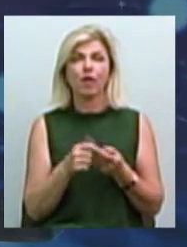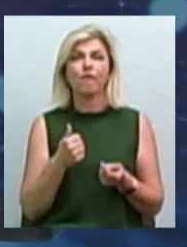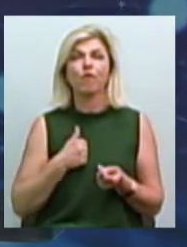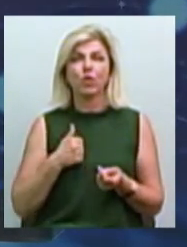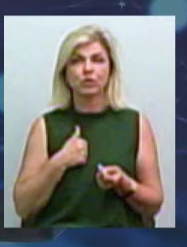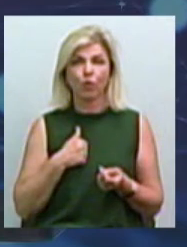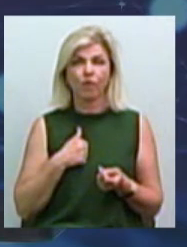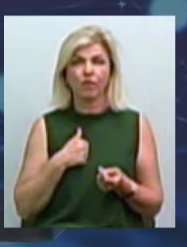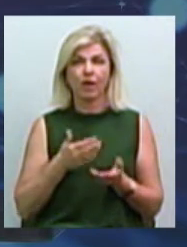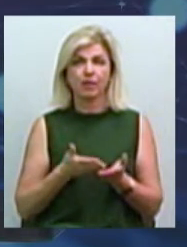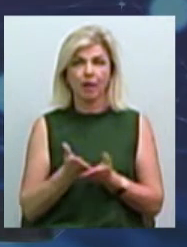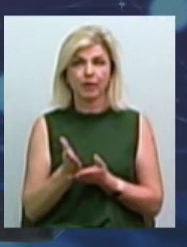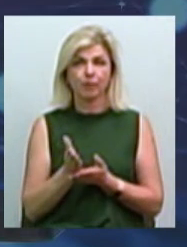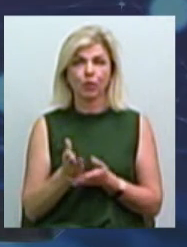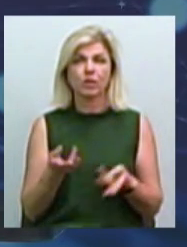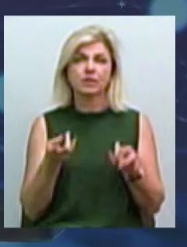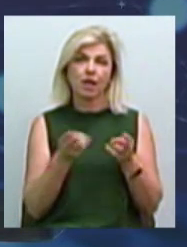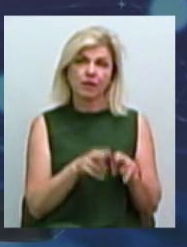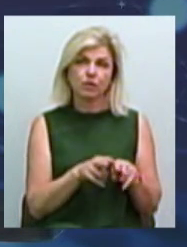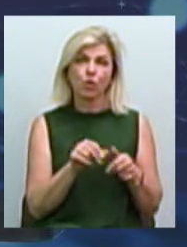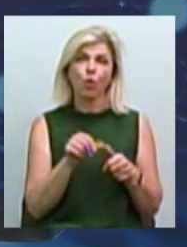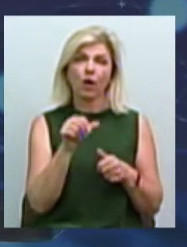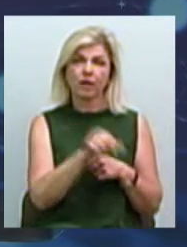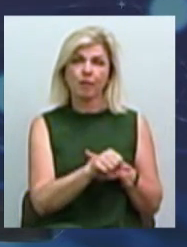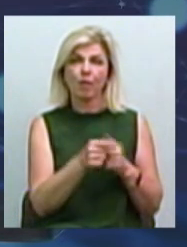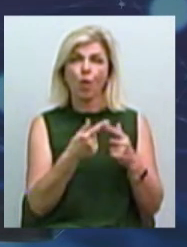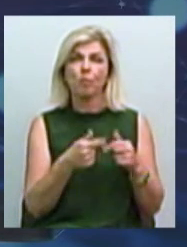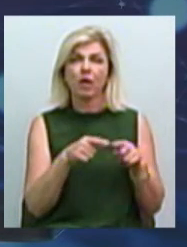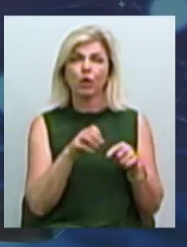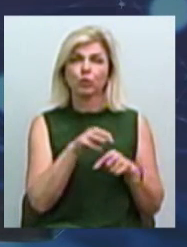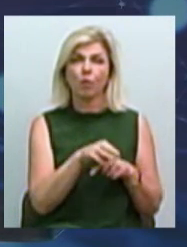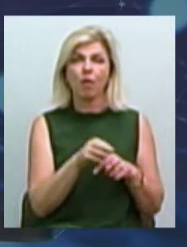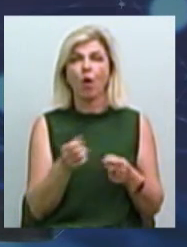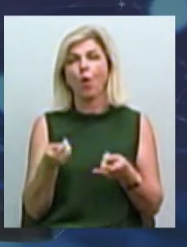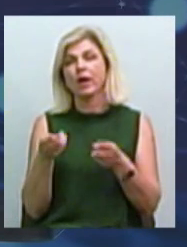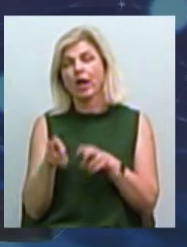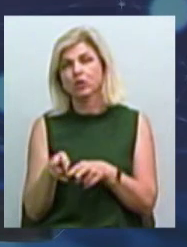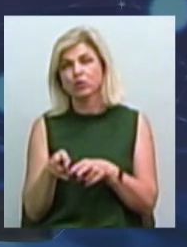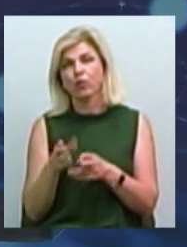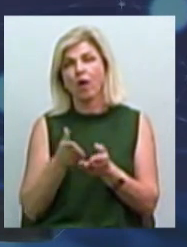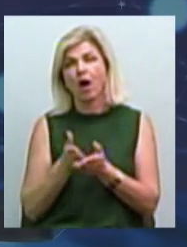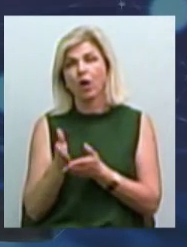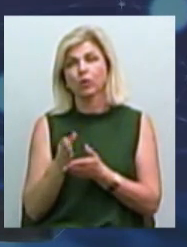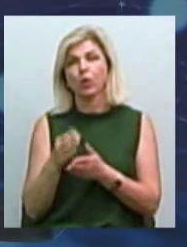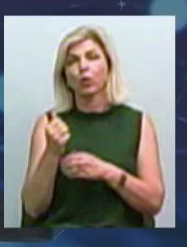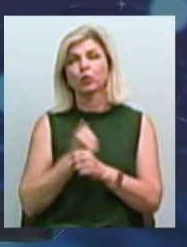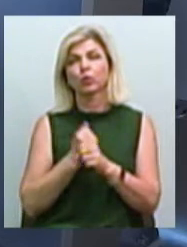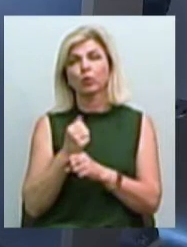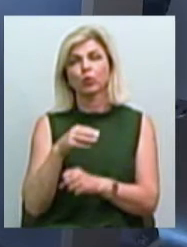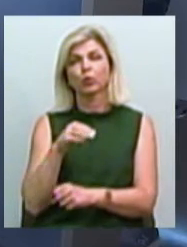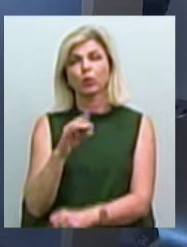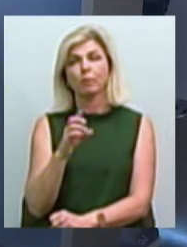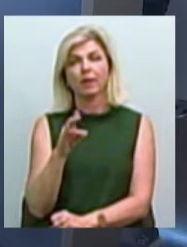військового напрямку, залишиться окремим об'єктом, решту газові турбіни для тих же